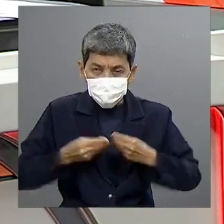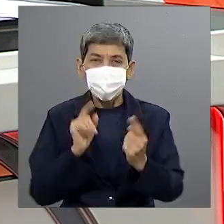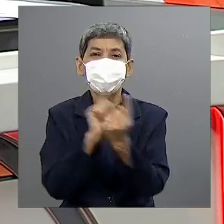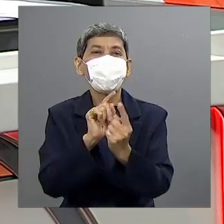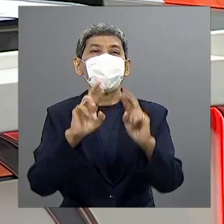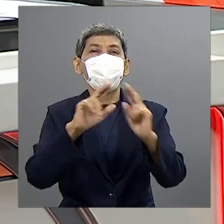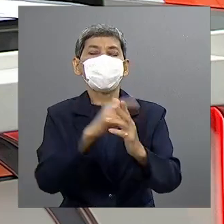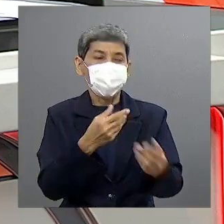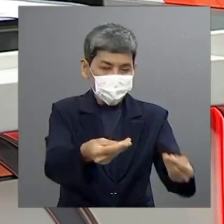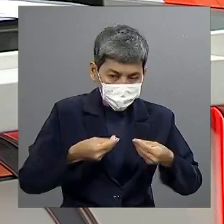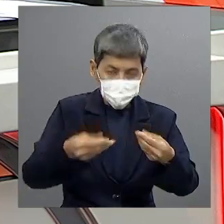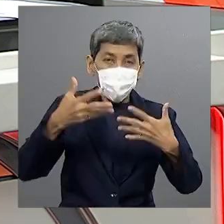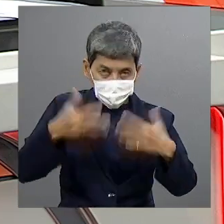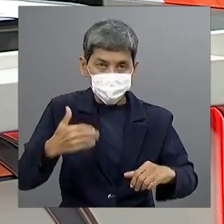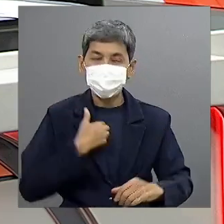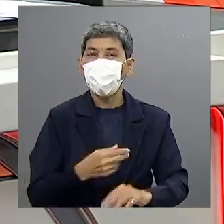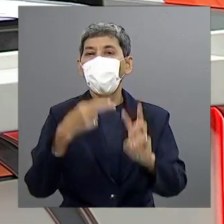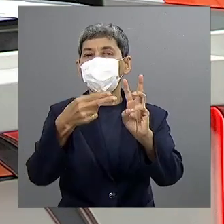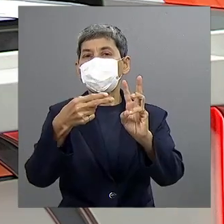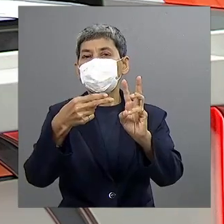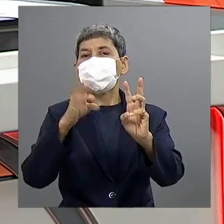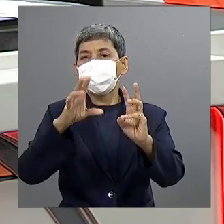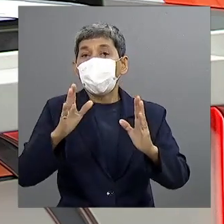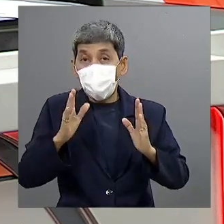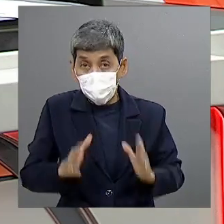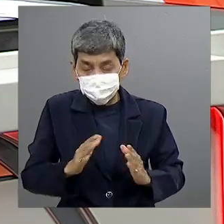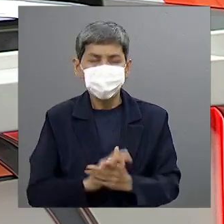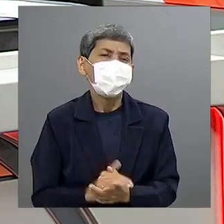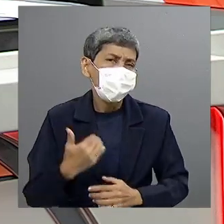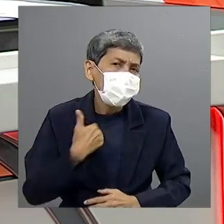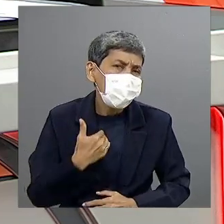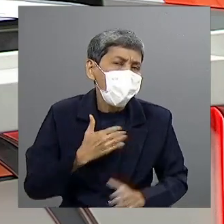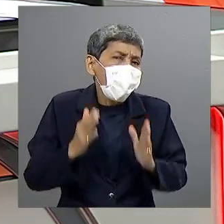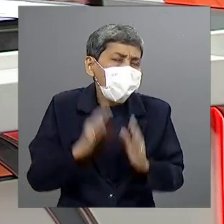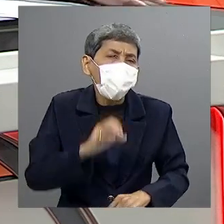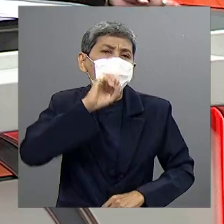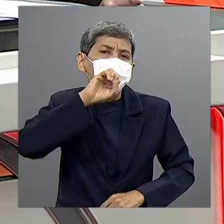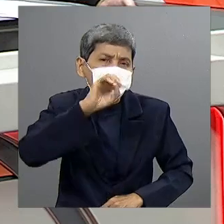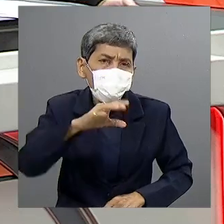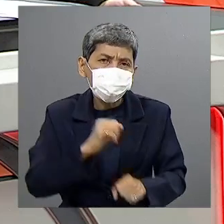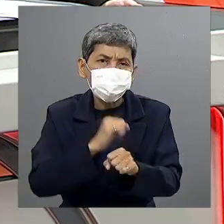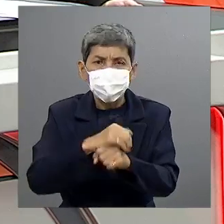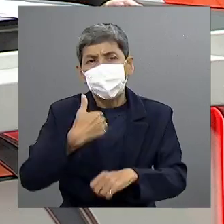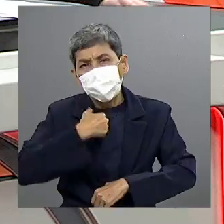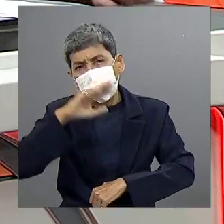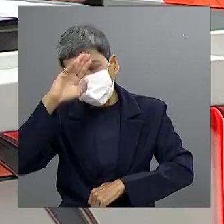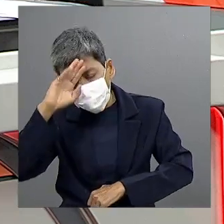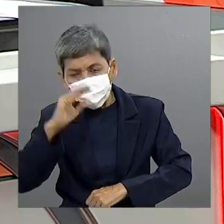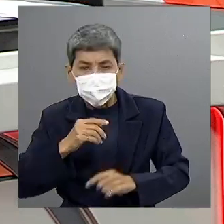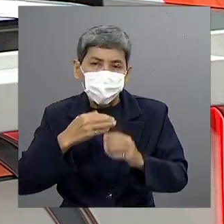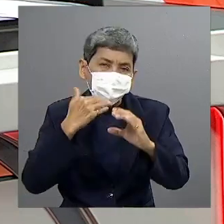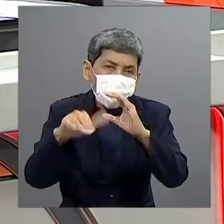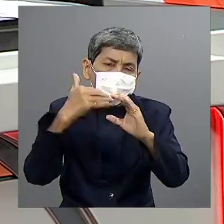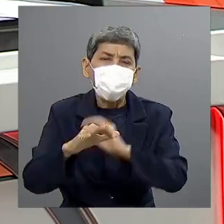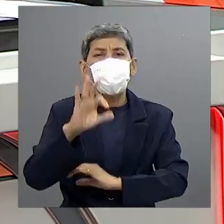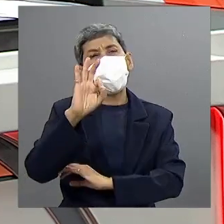ทศแล้วกว่า 67,000 คนนะคะแต่กลับมีคนแจ้งอาการแจ้งผลเข้าสู่ระบบเพียงแค่ 9,000 กว่าคนเ